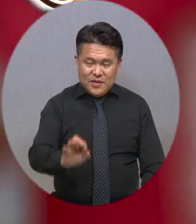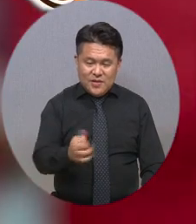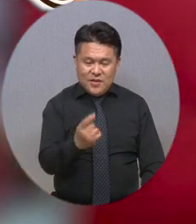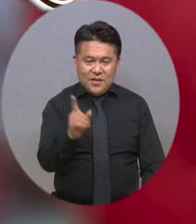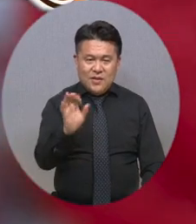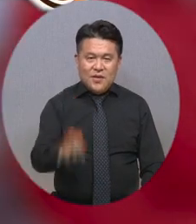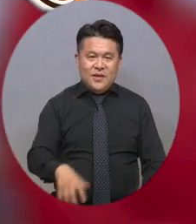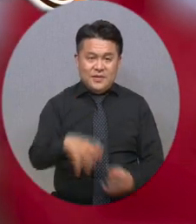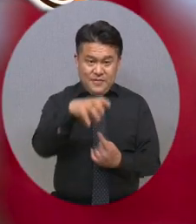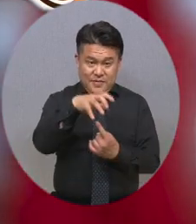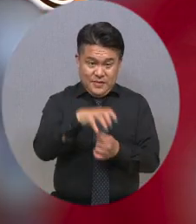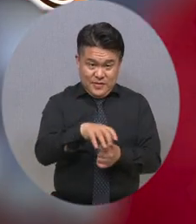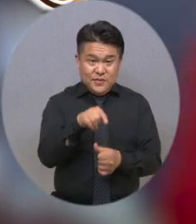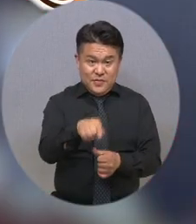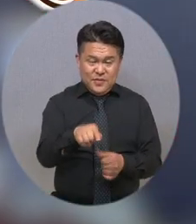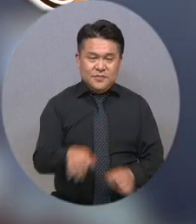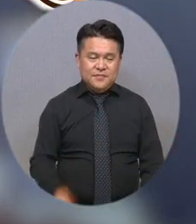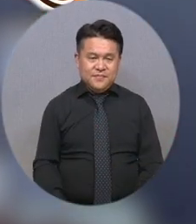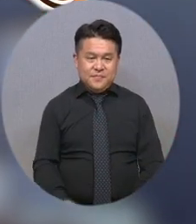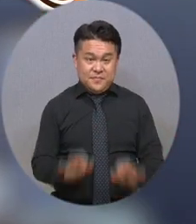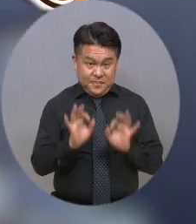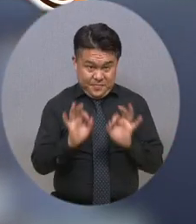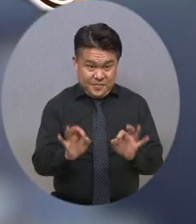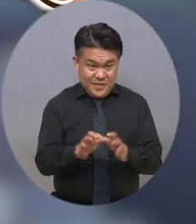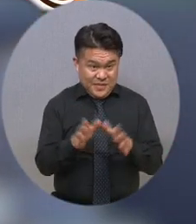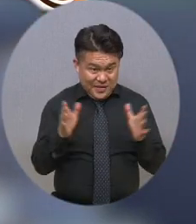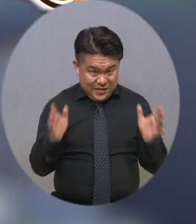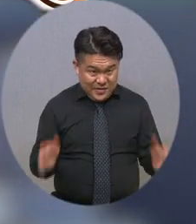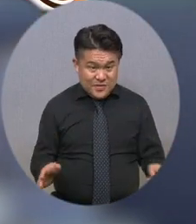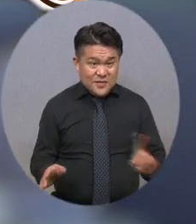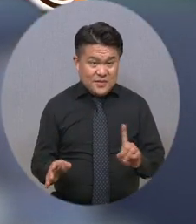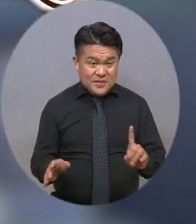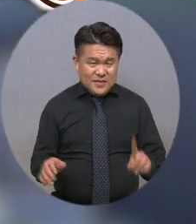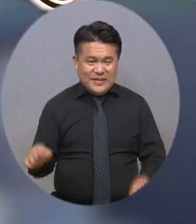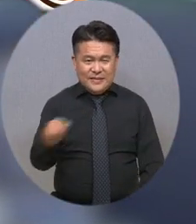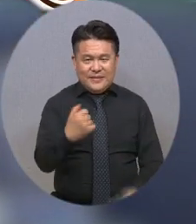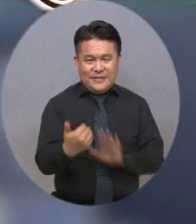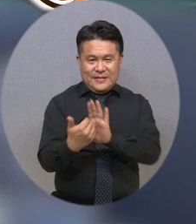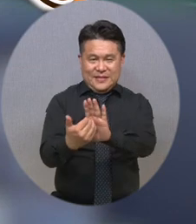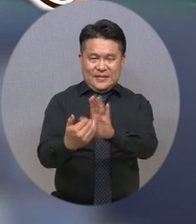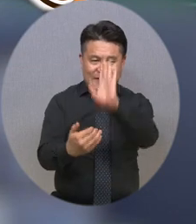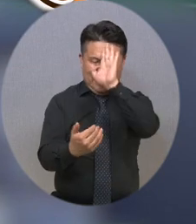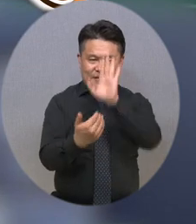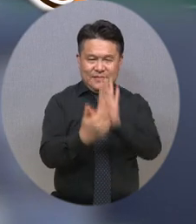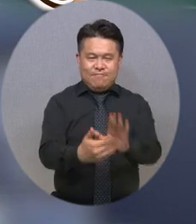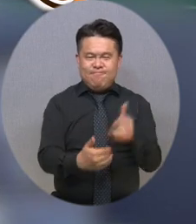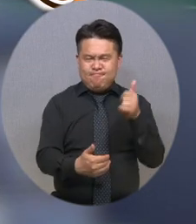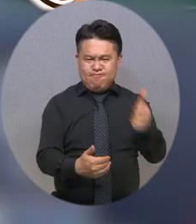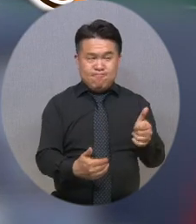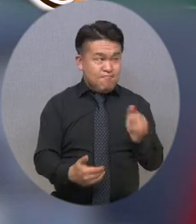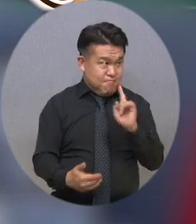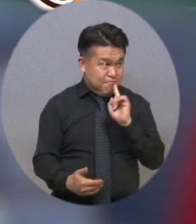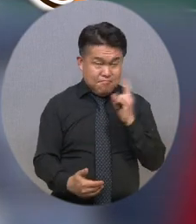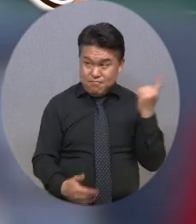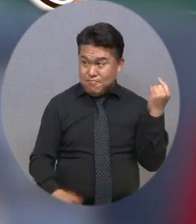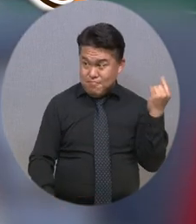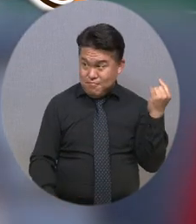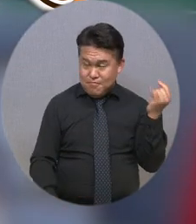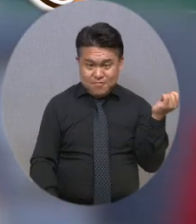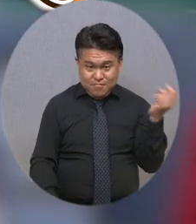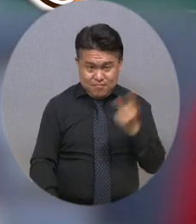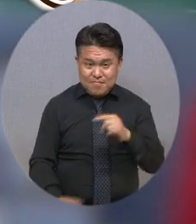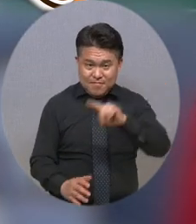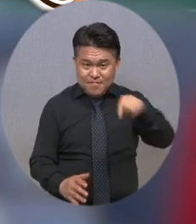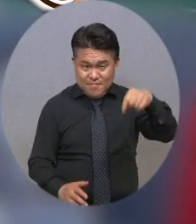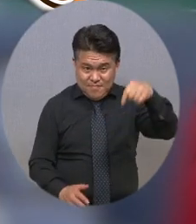상황버섯입니다. 상황버섯은 예, 그동안 이렇게 항바이러스로 인한 질병 예방이 아주 좋다고 알려져 있습니다. 특히